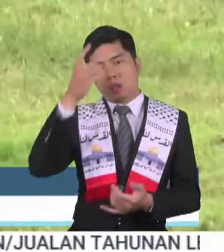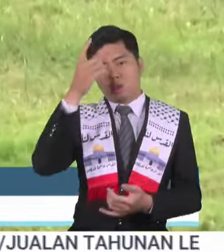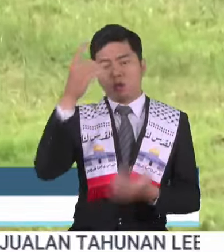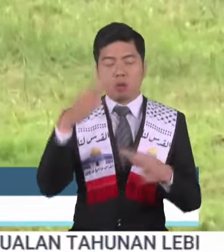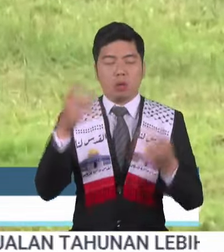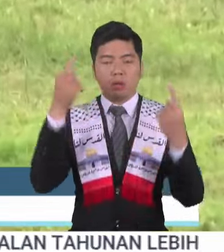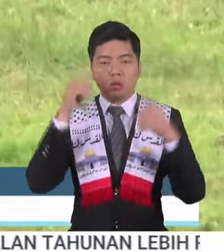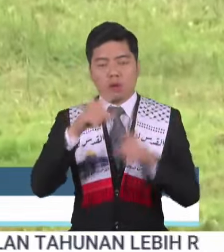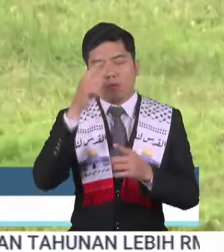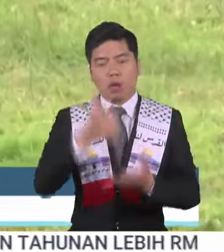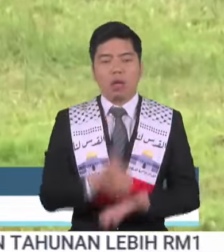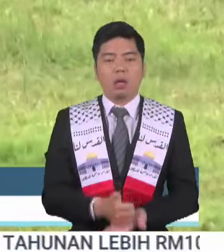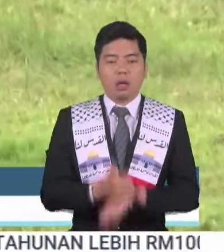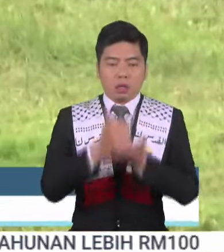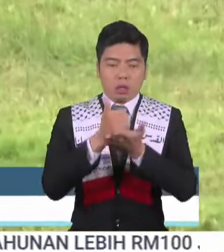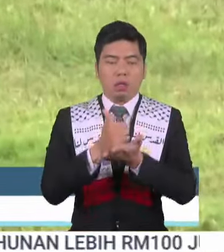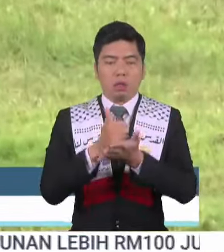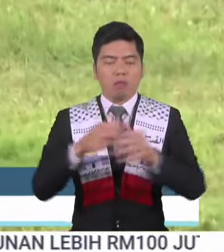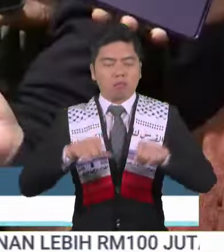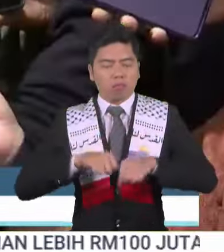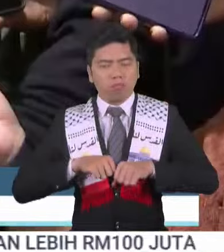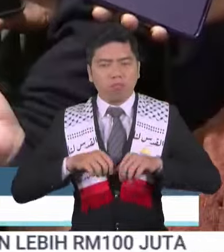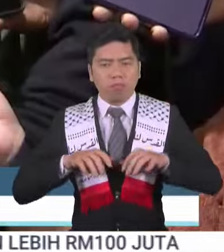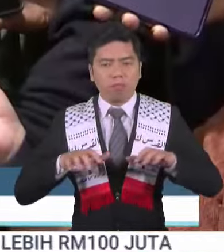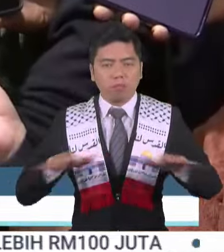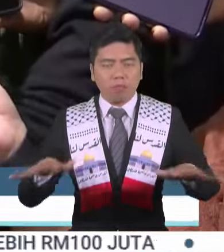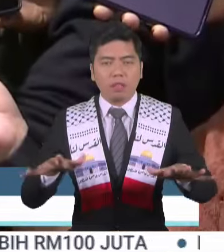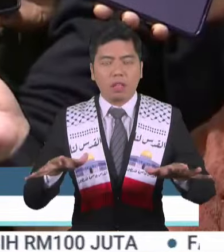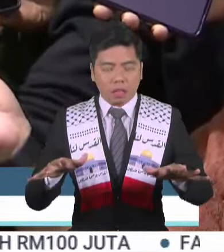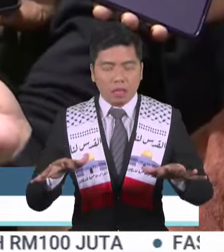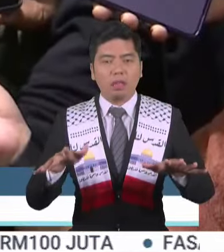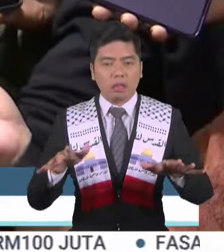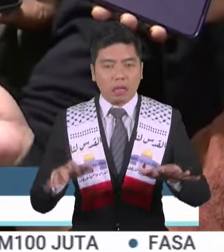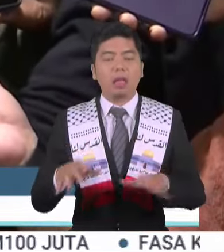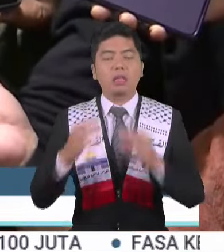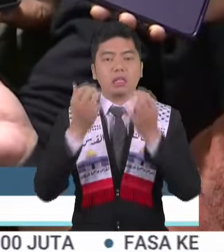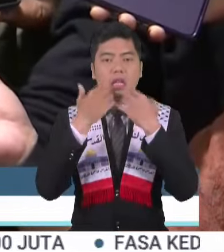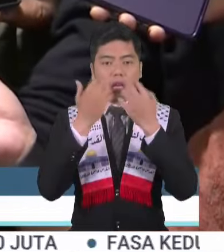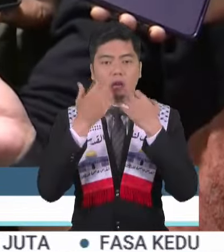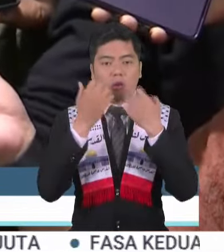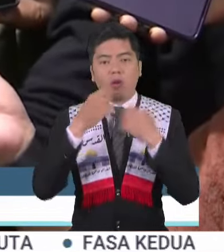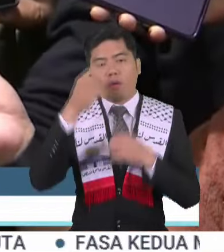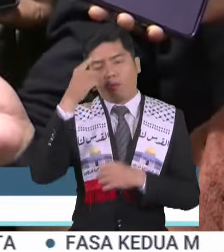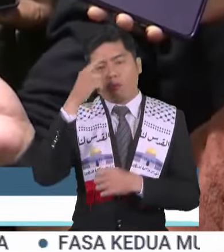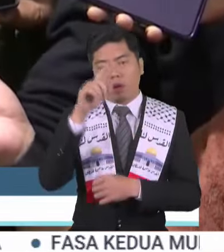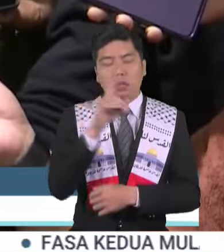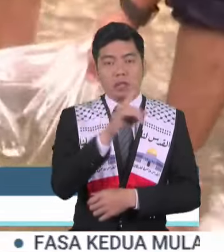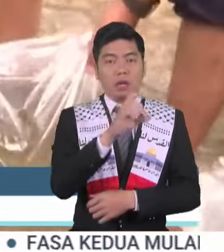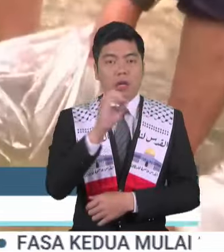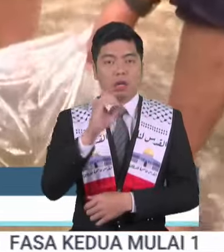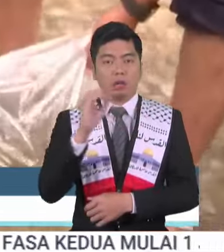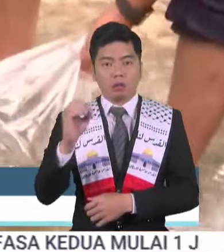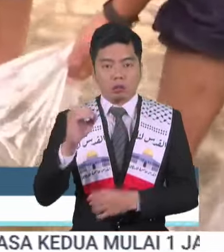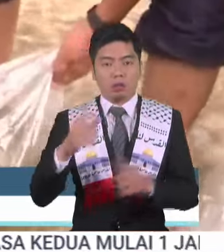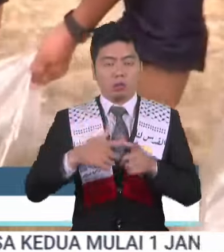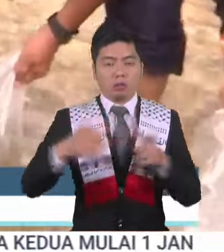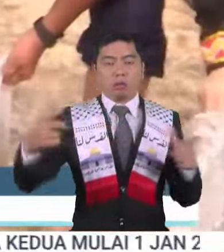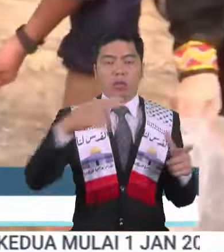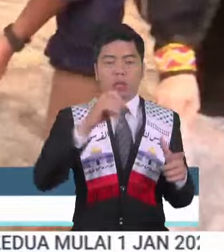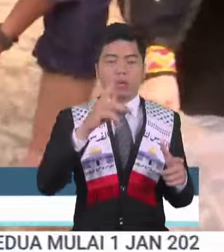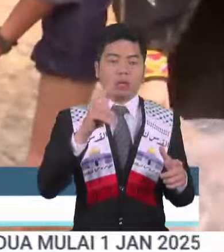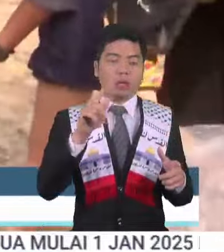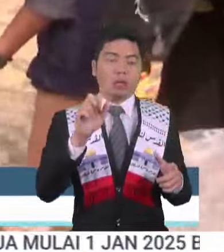membantu untuk Desa Ketel untuk memperluaskan lagi penanaman jagung biji rindisuk mereka kepada 100 hektar. Konvoi